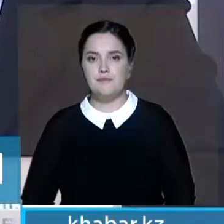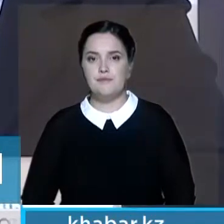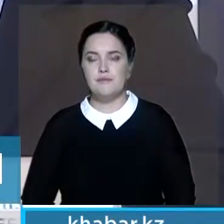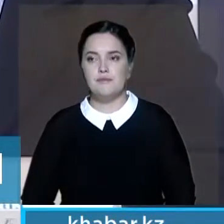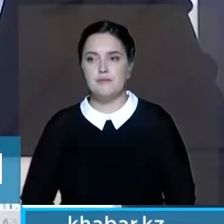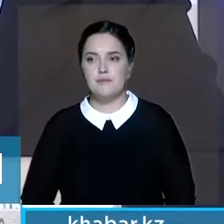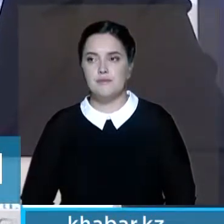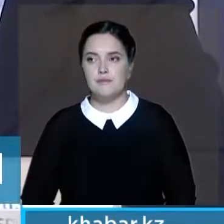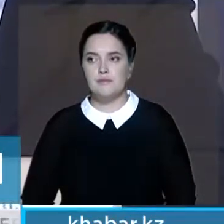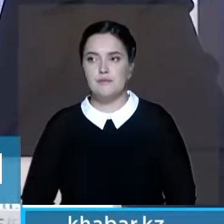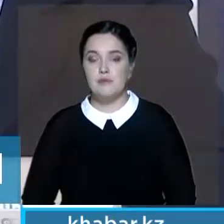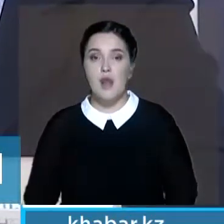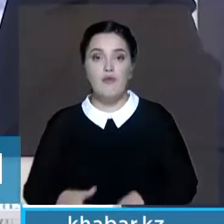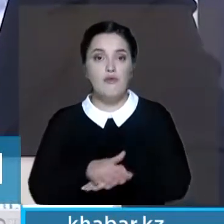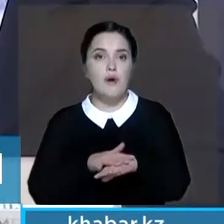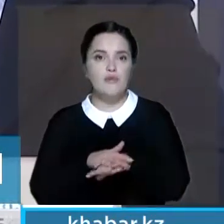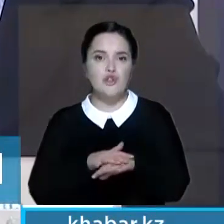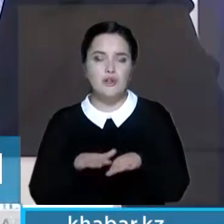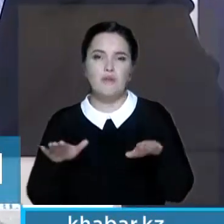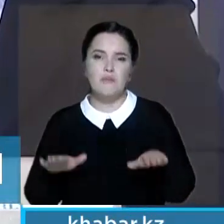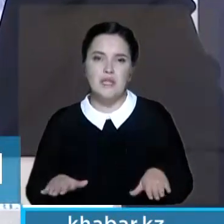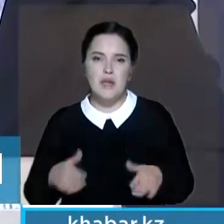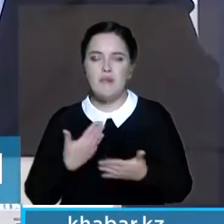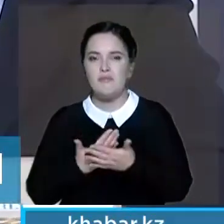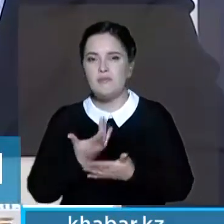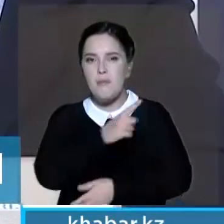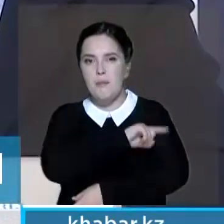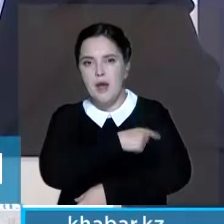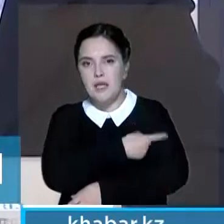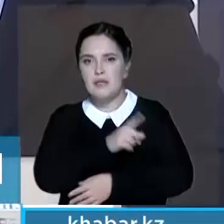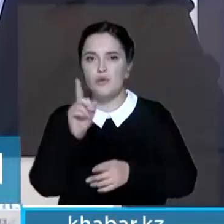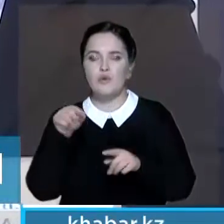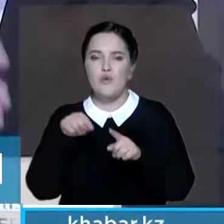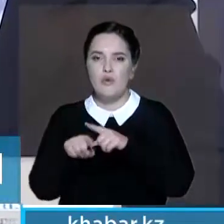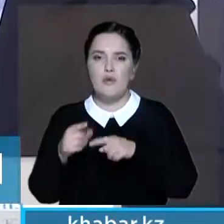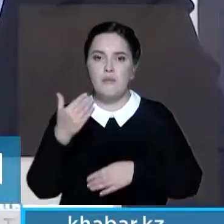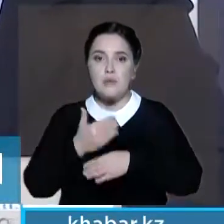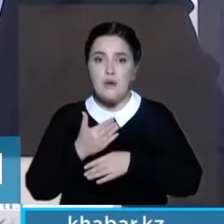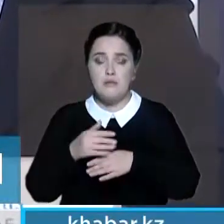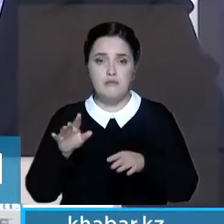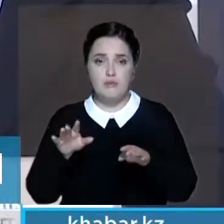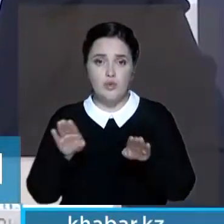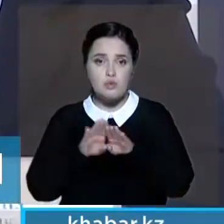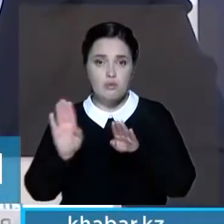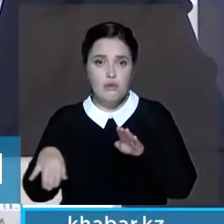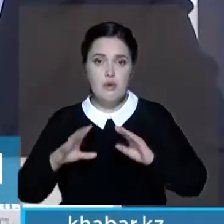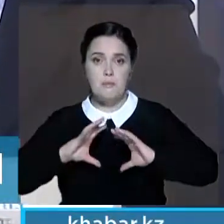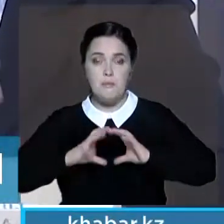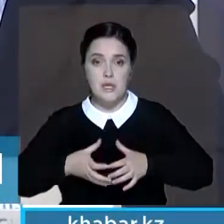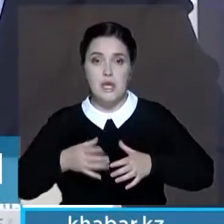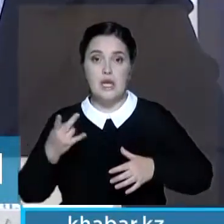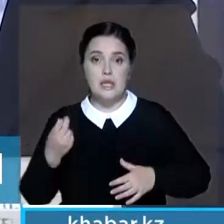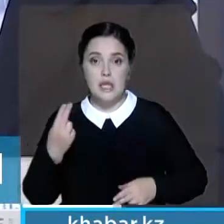По крайней мере, в общественных местах это уже, я вижу, практика во всем мире, поскольку вопрос